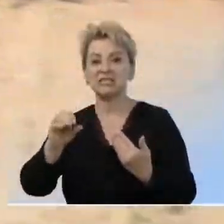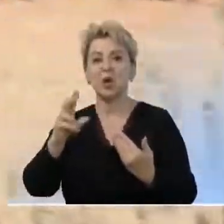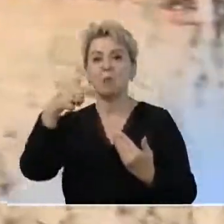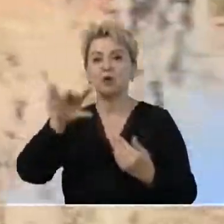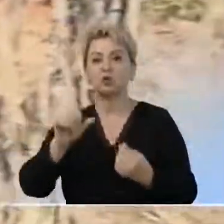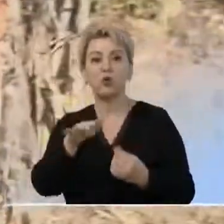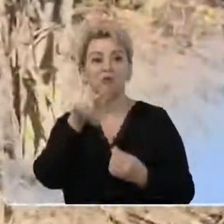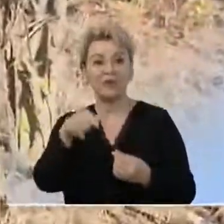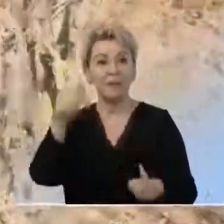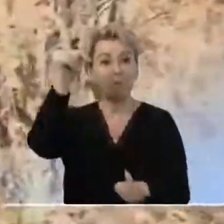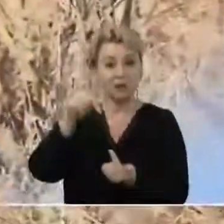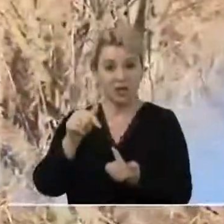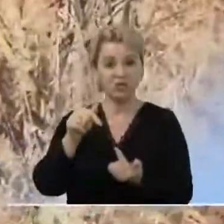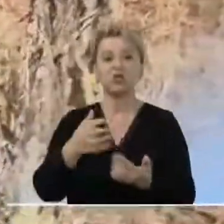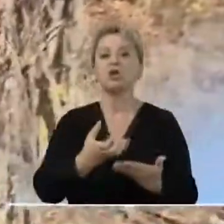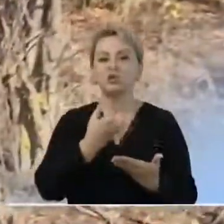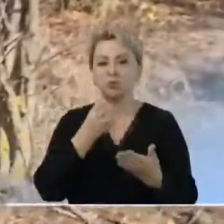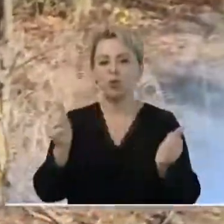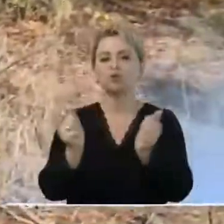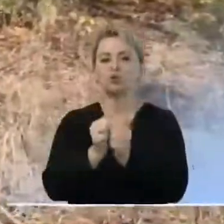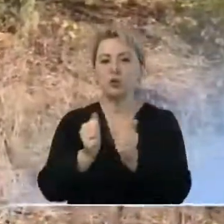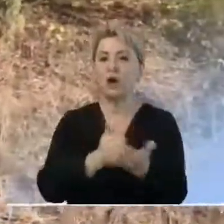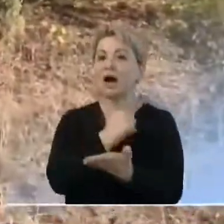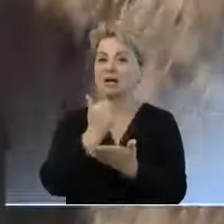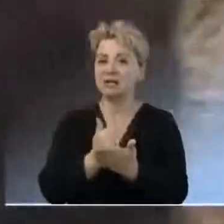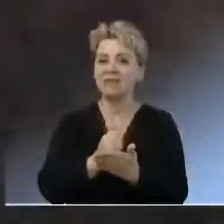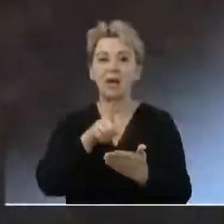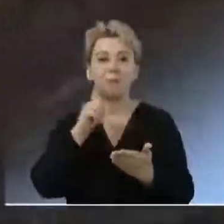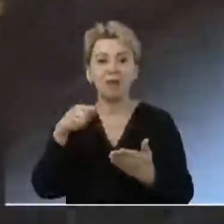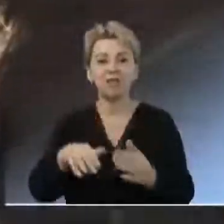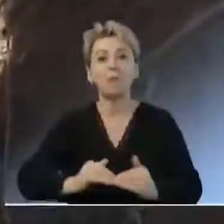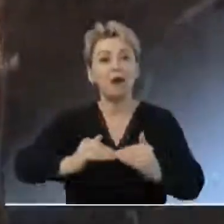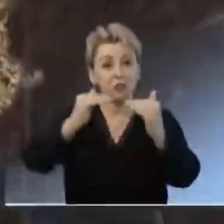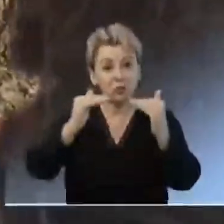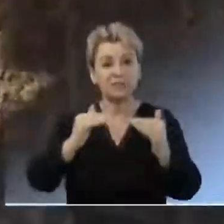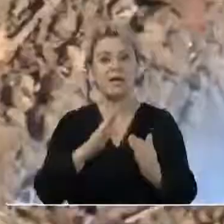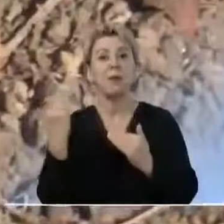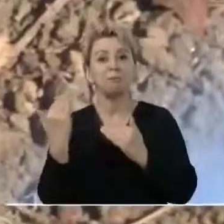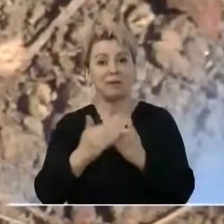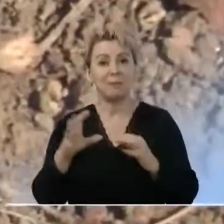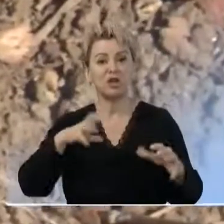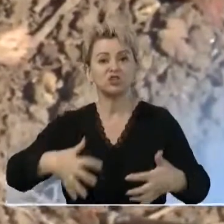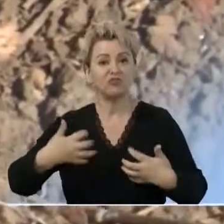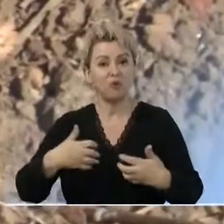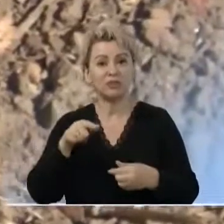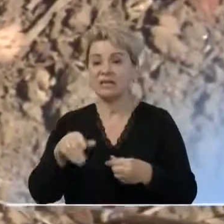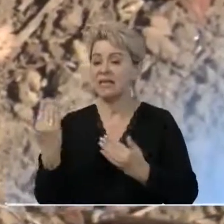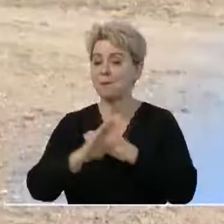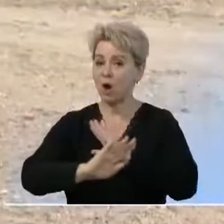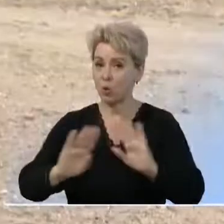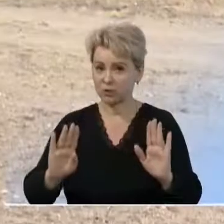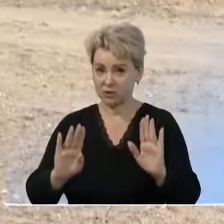сейчас самое благоприятное. Тепло, сухо, а главное, молодняк уже подрос. Мимо животные, как правило, не